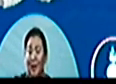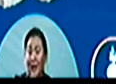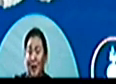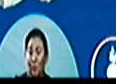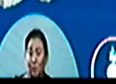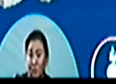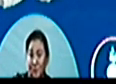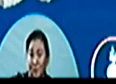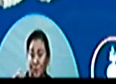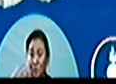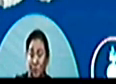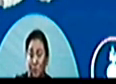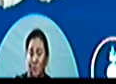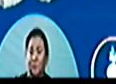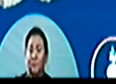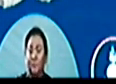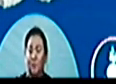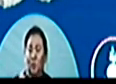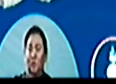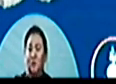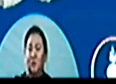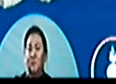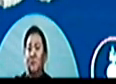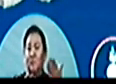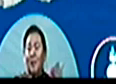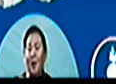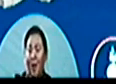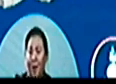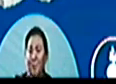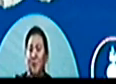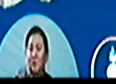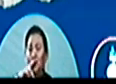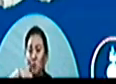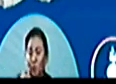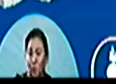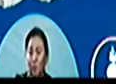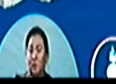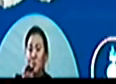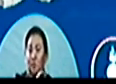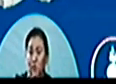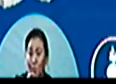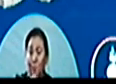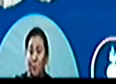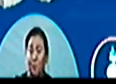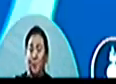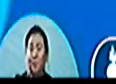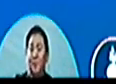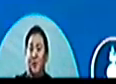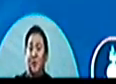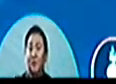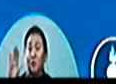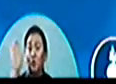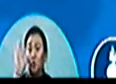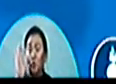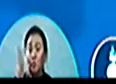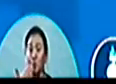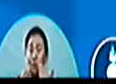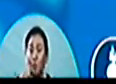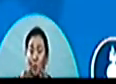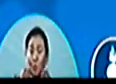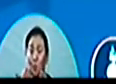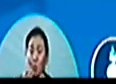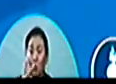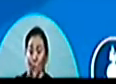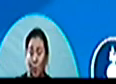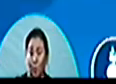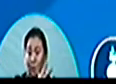нийслэл, сум, дүүргийн иргэдийн төлөөлөгчдийн хурл шууд авч хэлцэх хуулийг тэд батлахыг зорж байна. Ардчилсан нам төрд буглаж